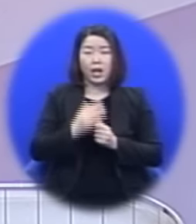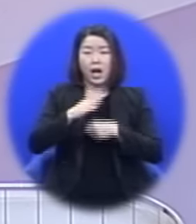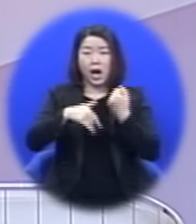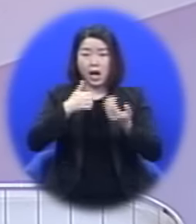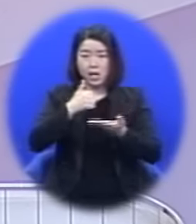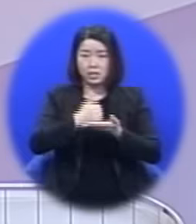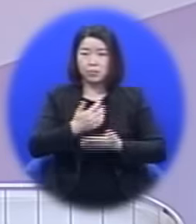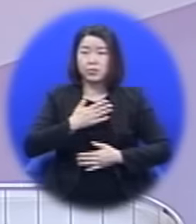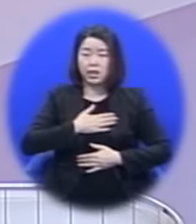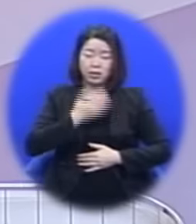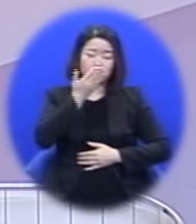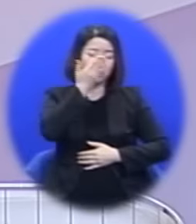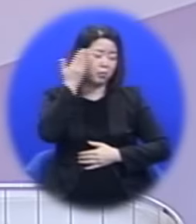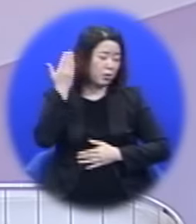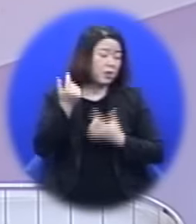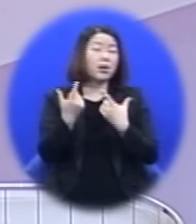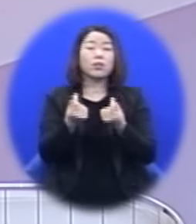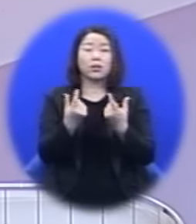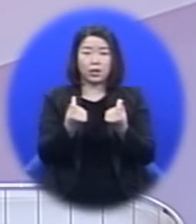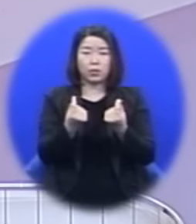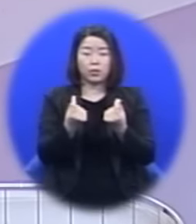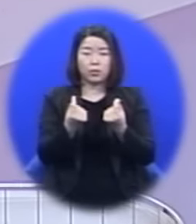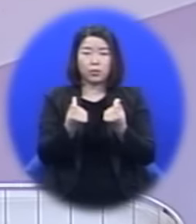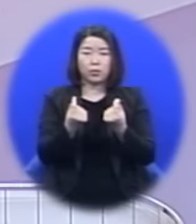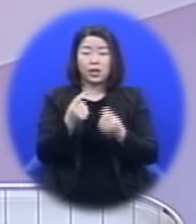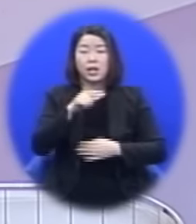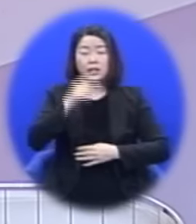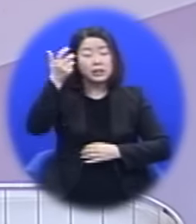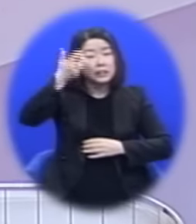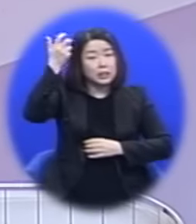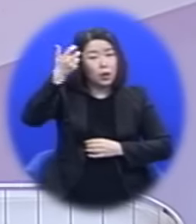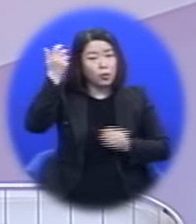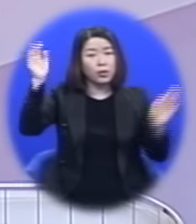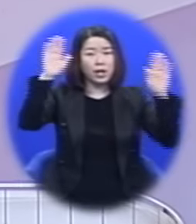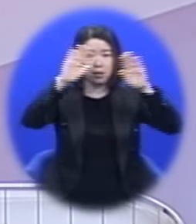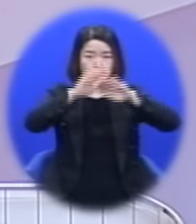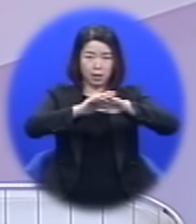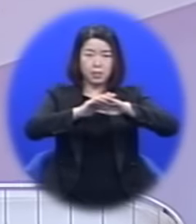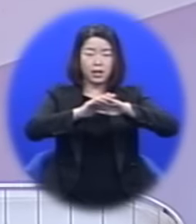하나님도 나를 외면한 것 같은 그 영혼의 밤에